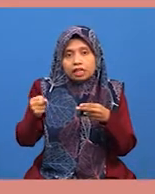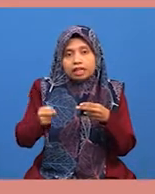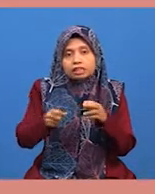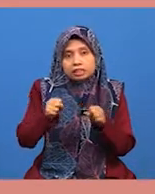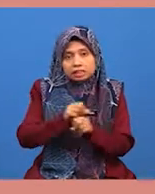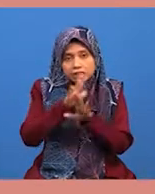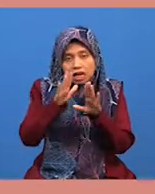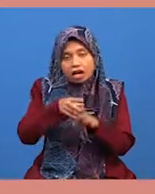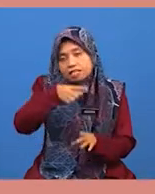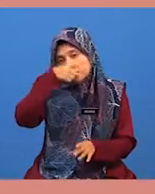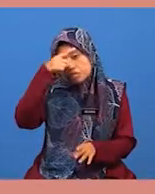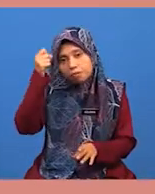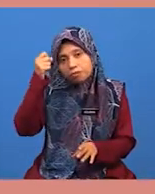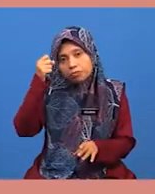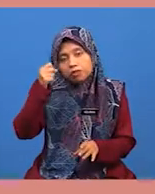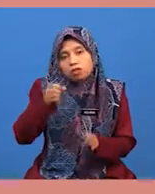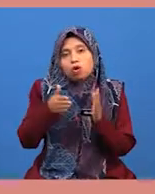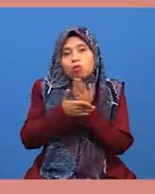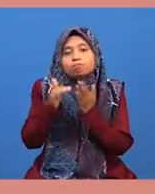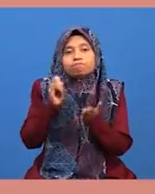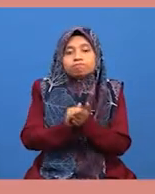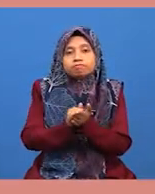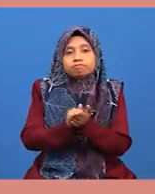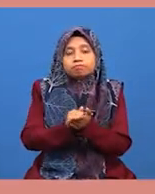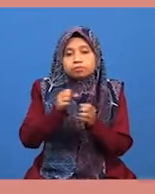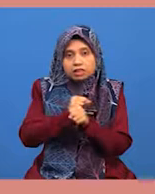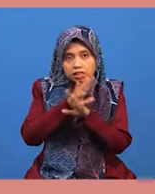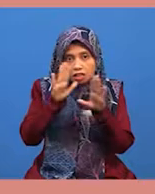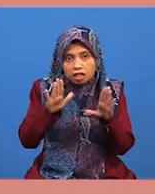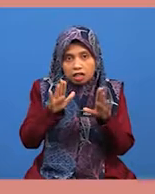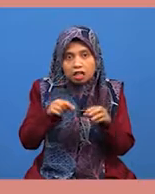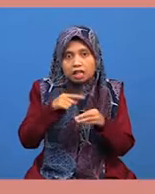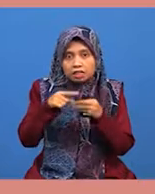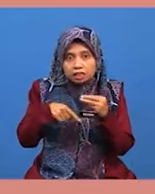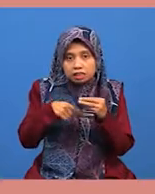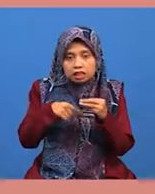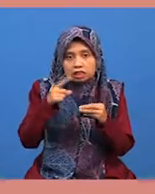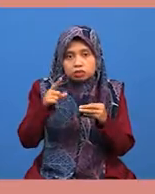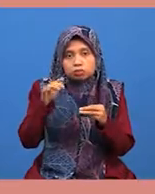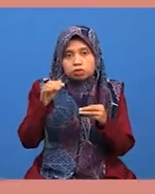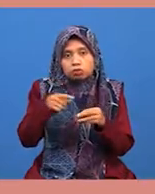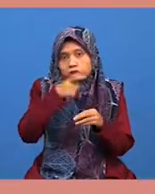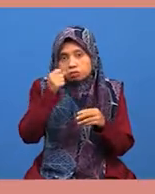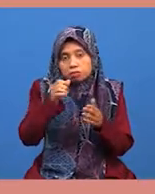keterangan sebab. Oleh itu, penerangan tentang sesuatu sebab kejadian itu